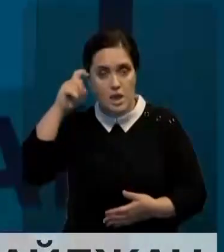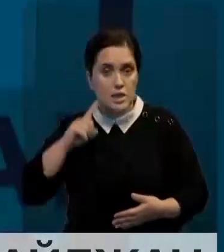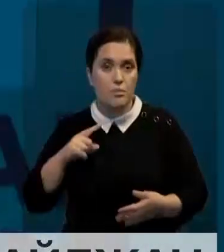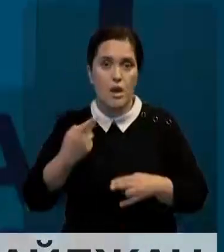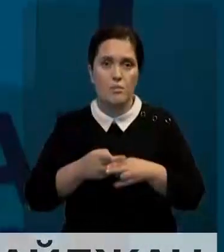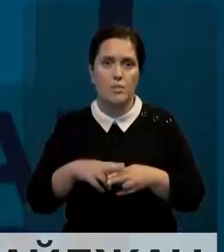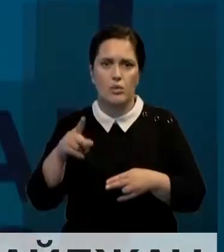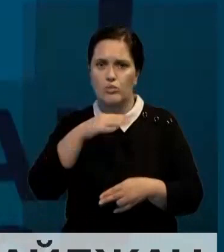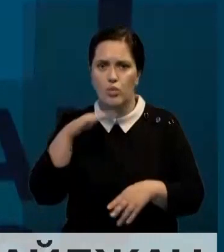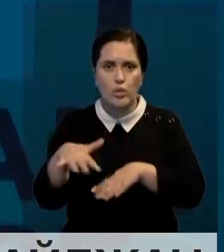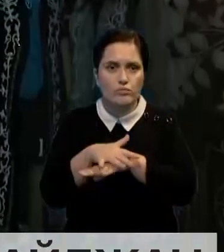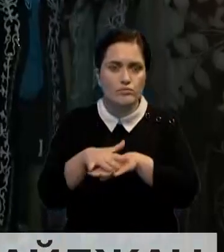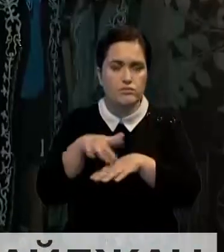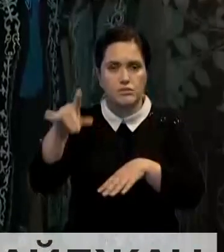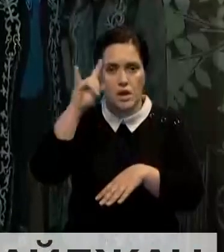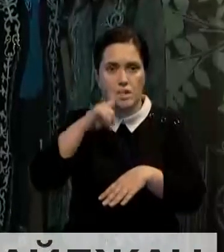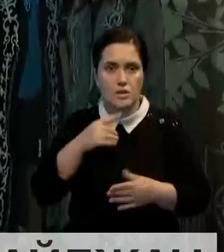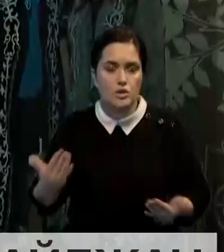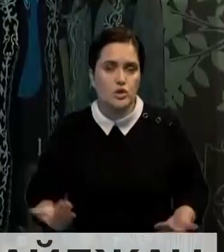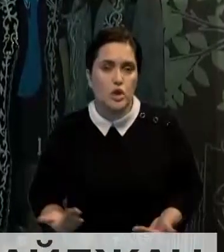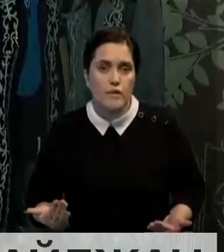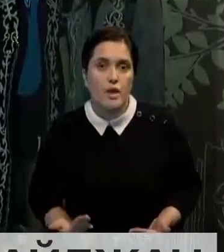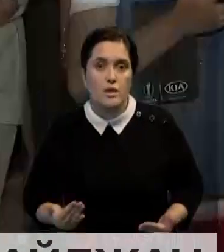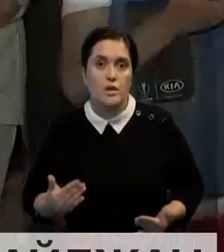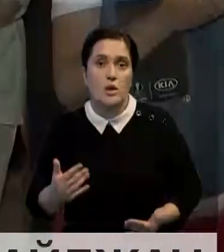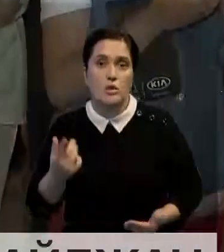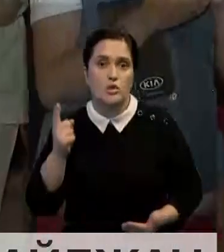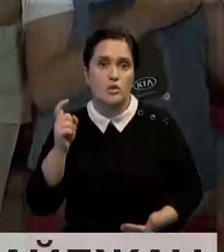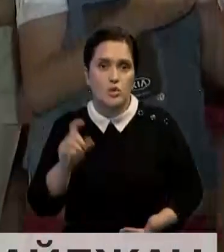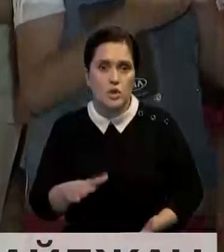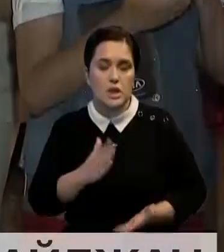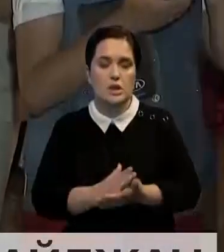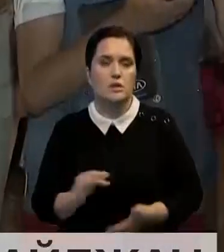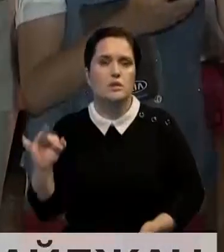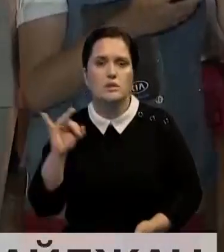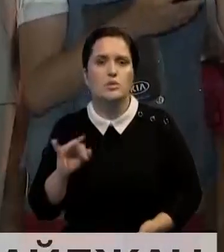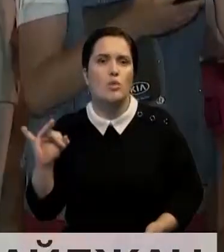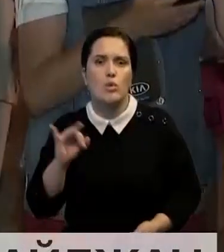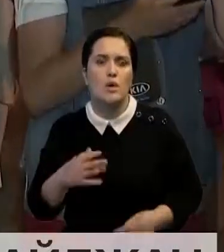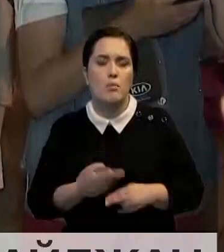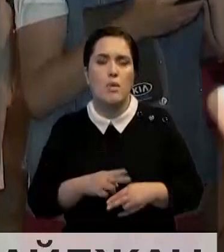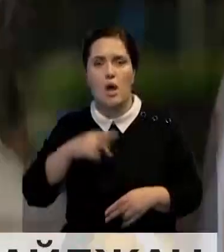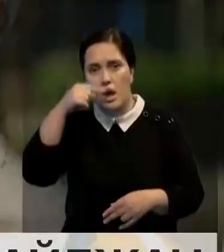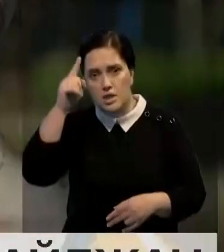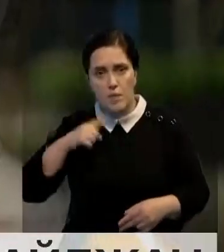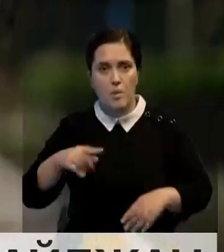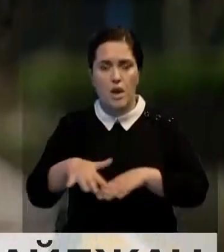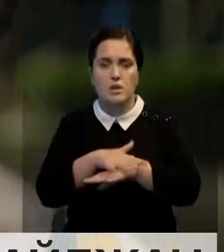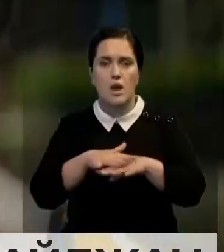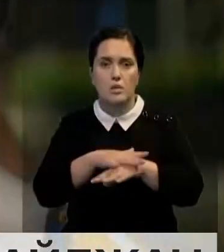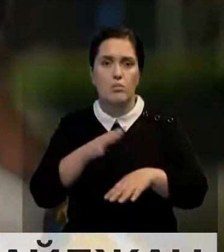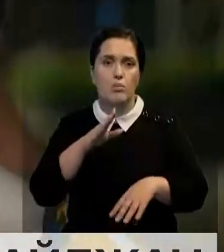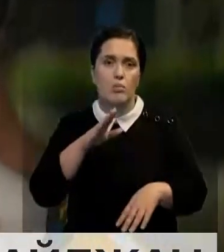многочисленных диаспор Казахстана. Сегодня в нашей стране их больше 100 тысяч. История раскидала азербайджанский народ по всем уголкам нашей